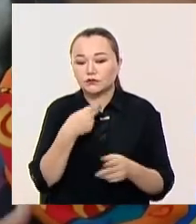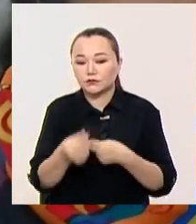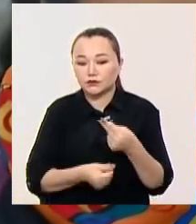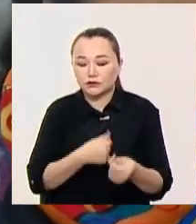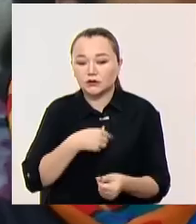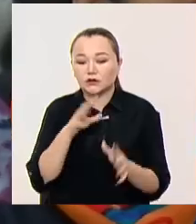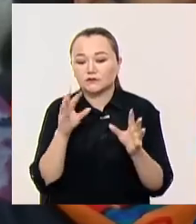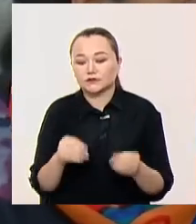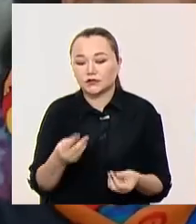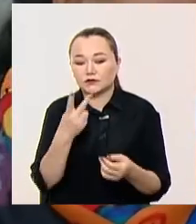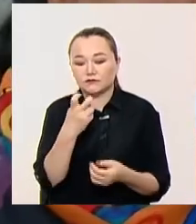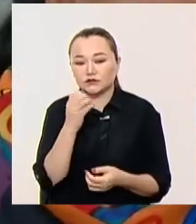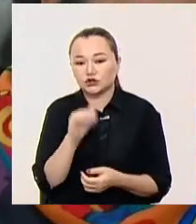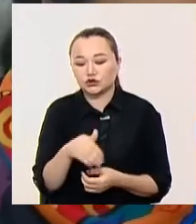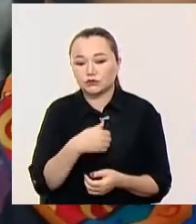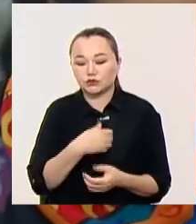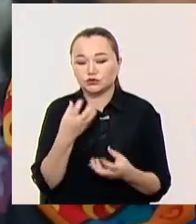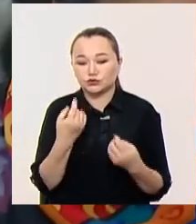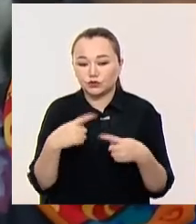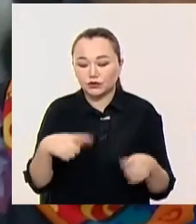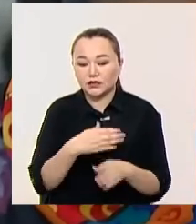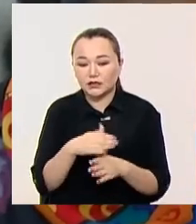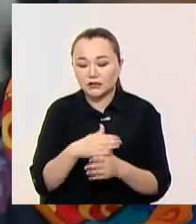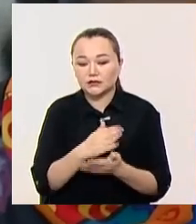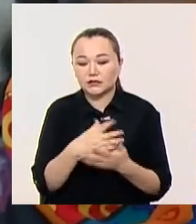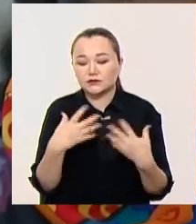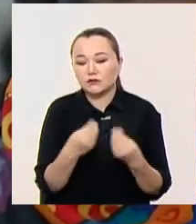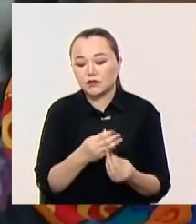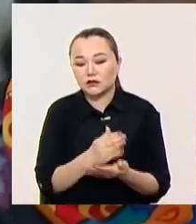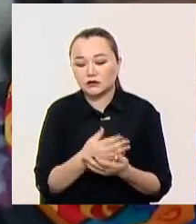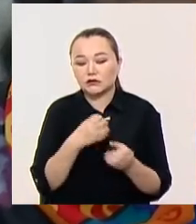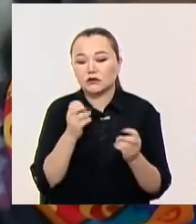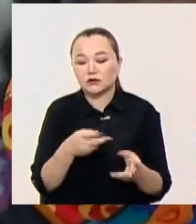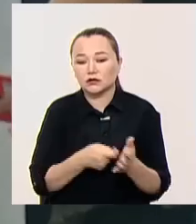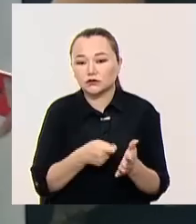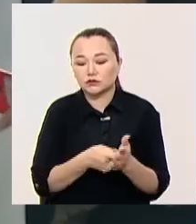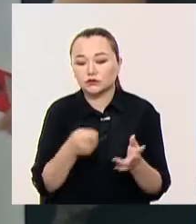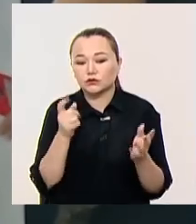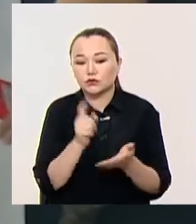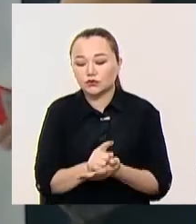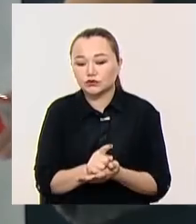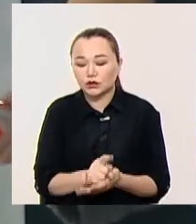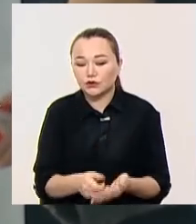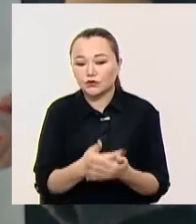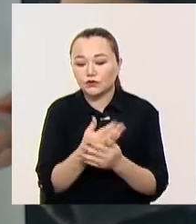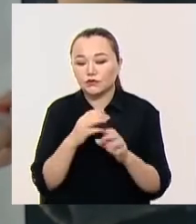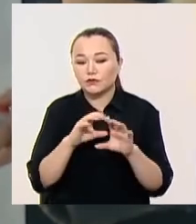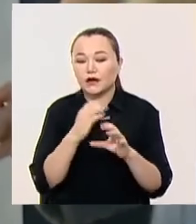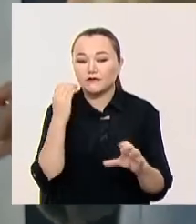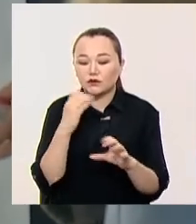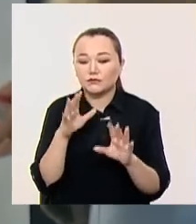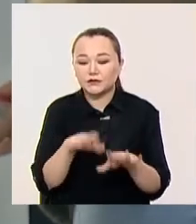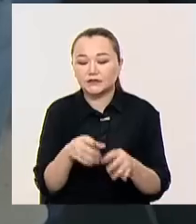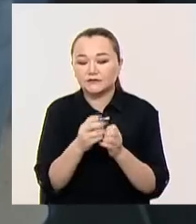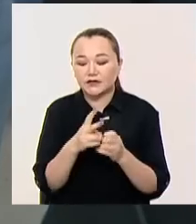төлегенде мен 200 бәлем бай, мен одан да басқа кредитім бар, басқа семьям бар, мен сонда оны қалай асырауым керек. Жаңа павильондағы бутиктердің орташа